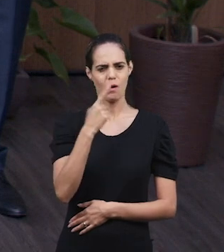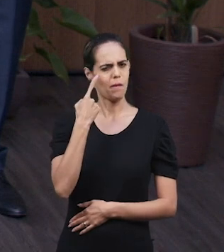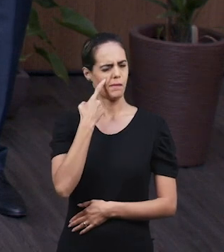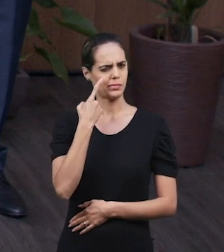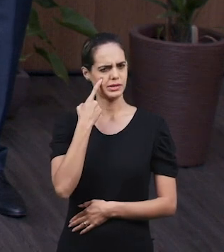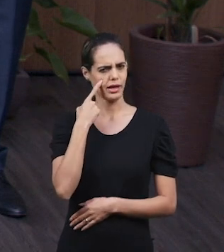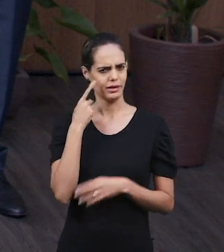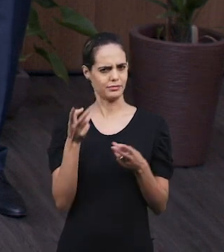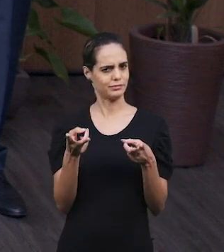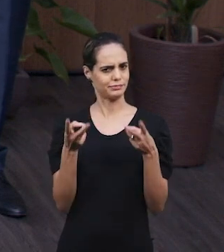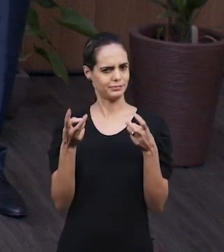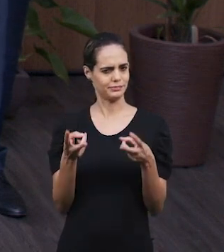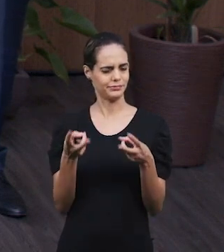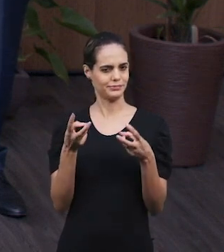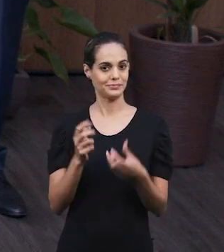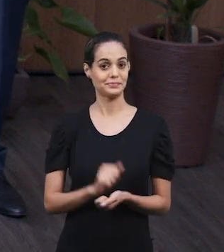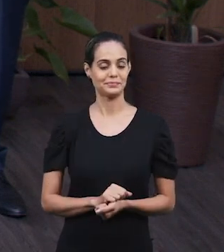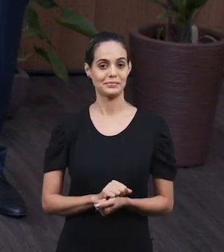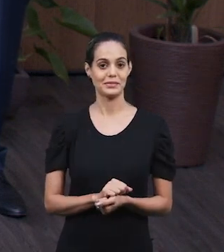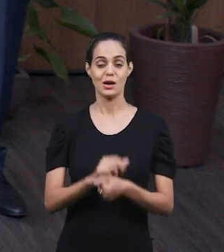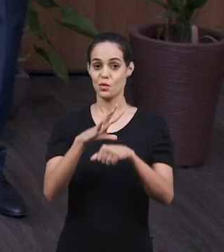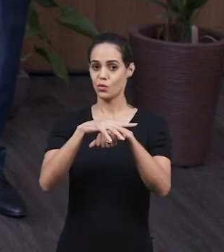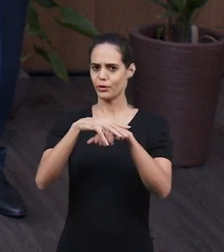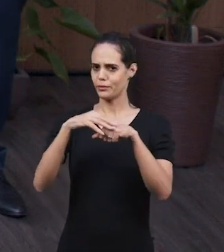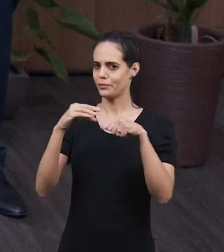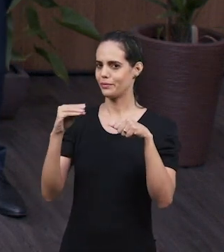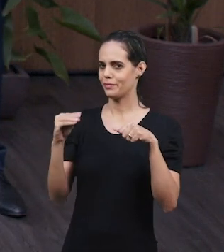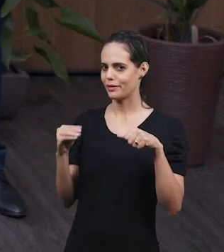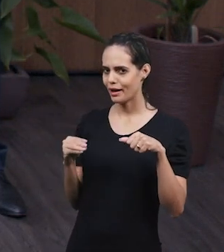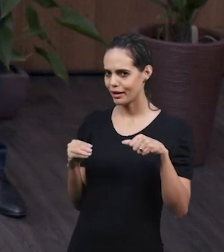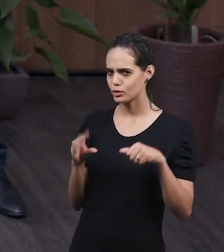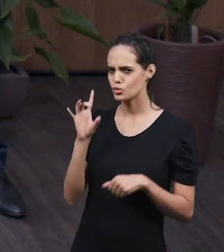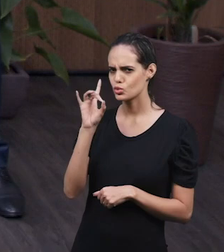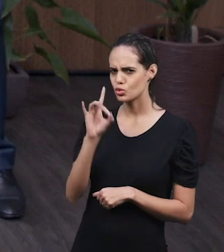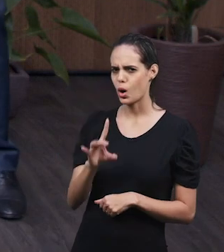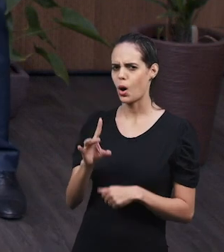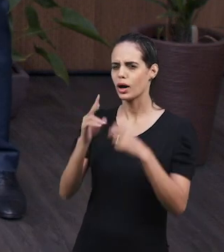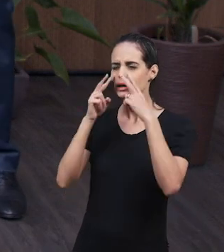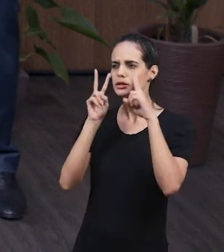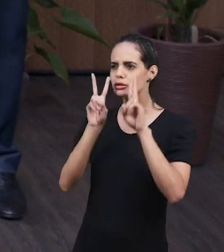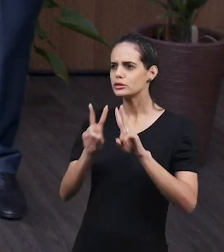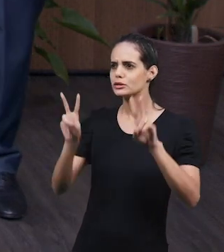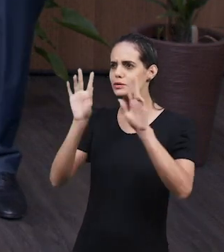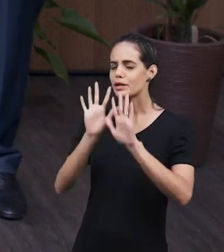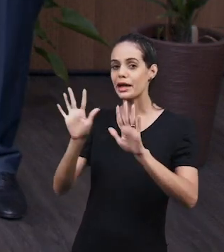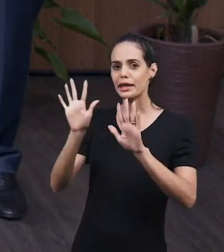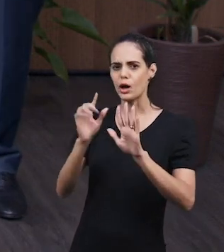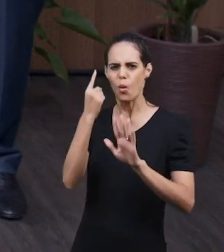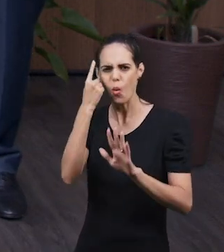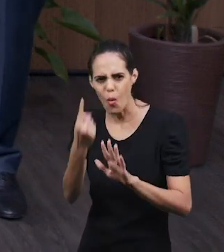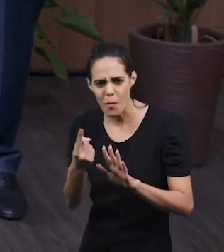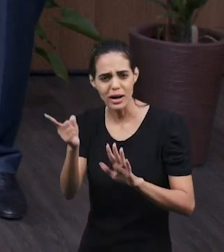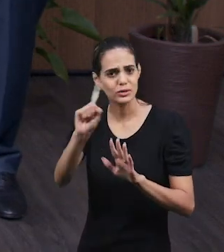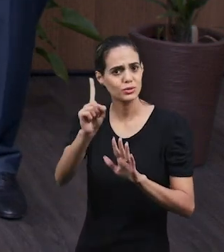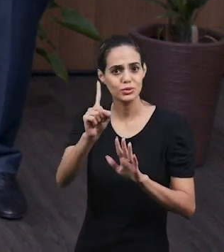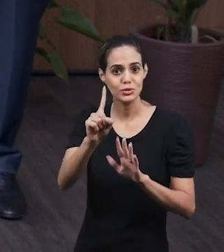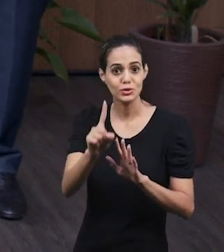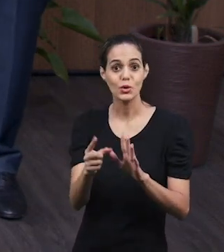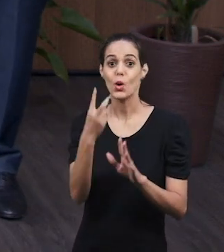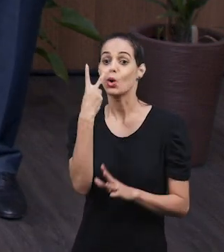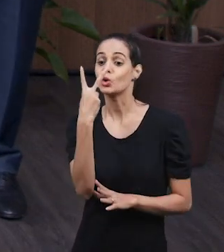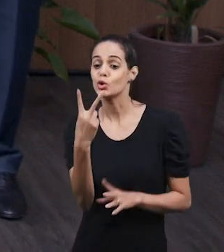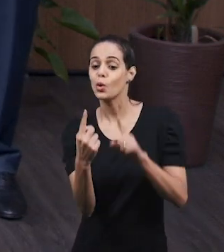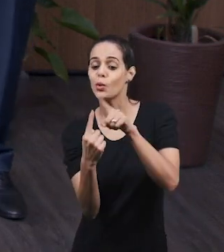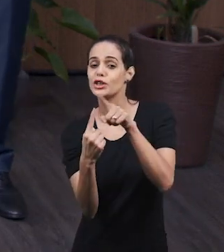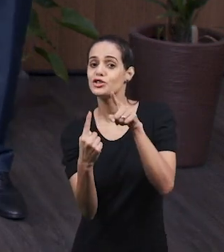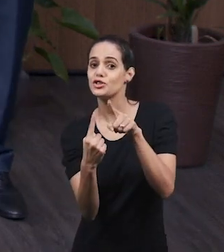observez, il a été guéri par ce séjour, pas d'une cécité, de deux cécités, la